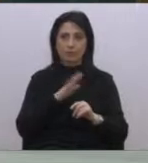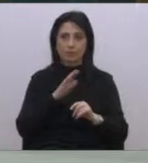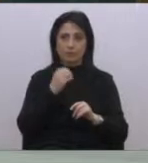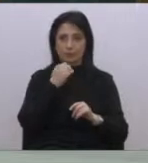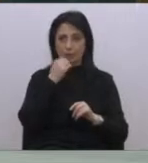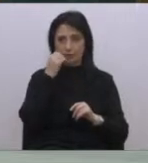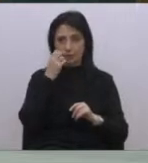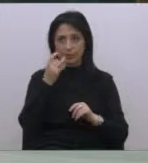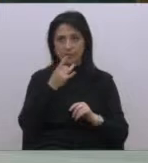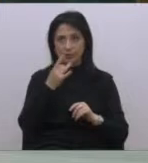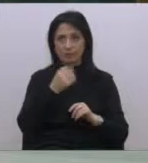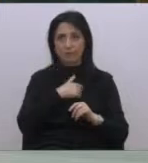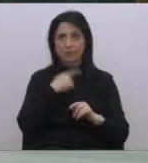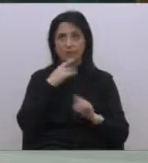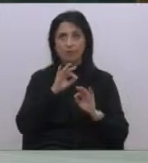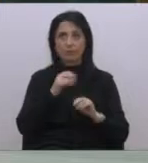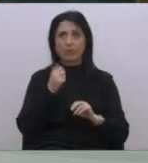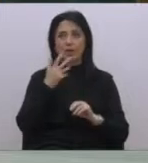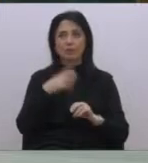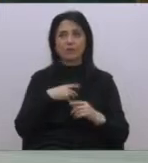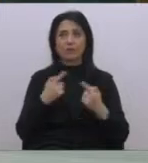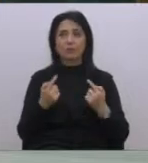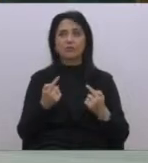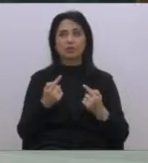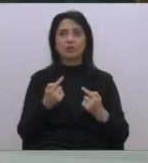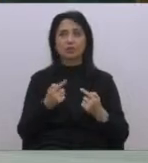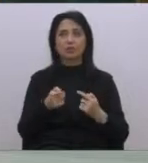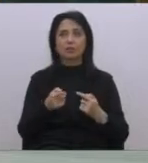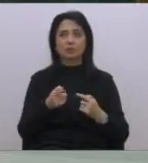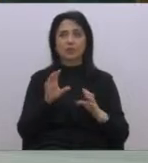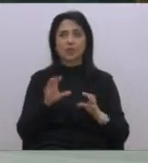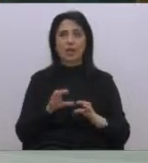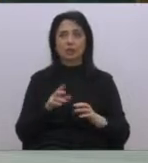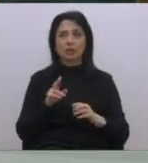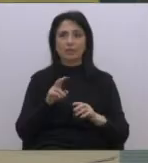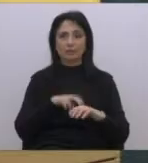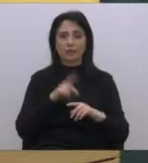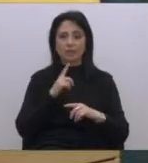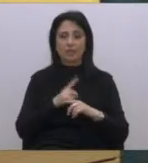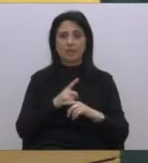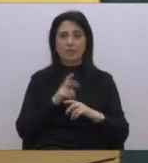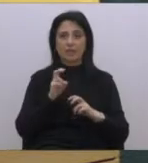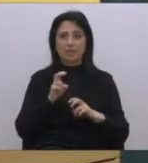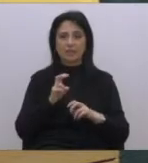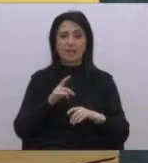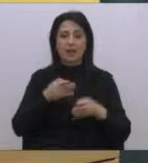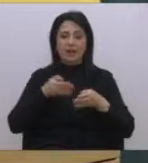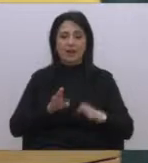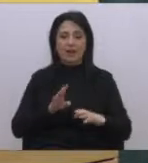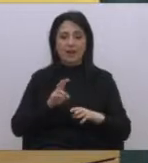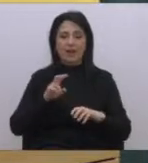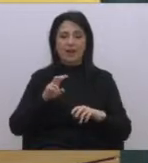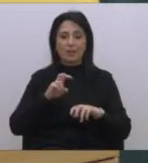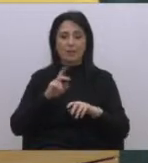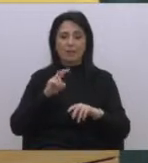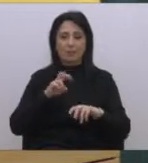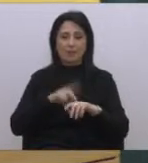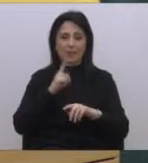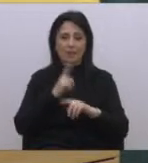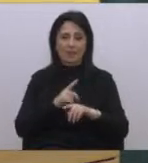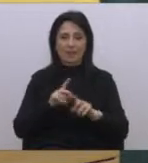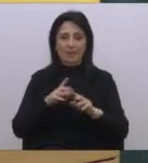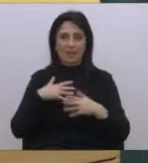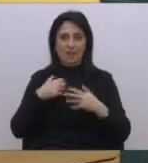Adică, Madlot, Kitrobi, Hamid, Daunișno, Ramdena, Dnișno, Lovania, Eskanonida, Ektenebis, Damian, Ektenebis, Status, Iskazlireba, Gendet,